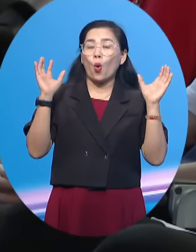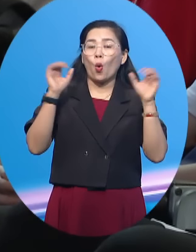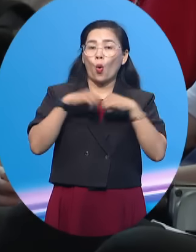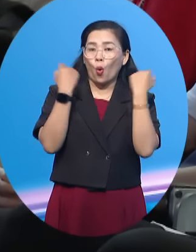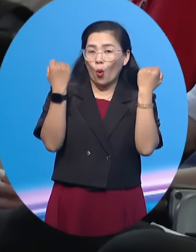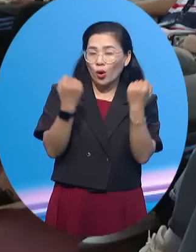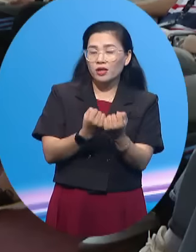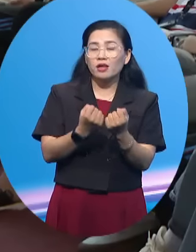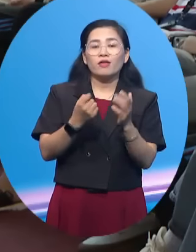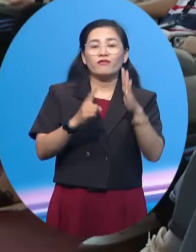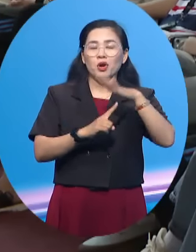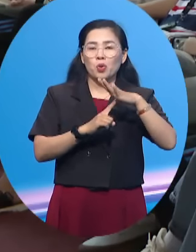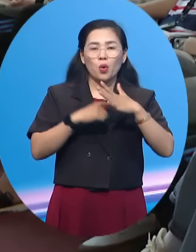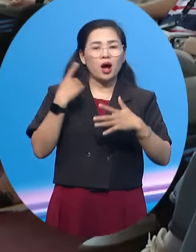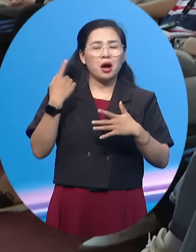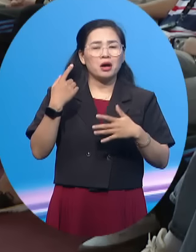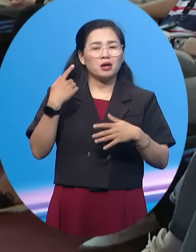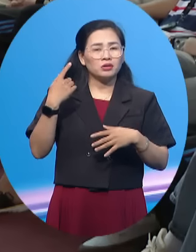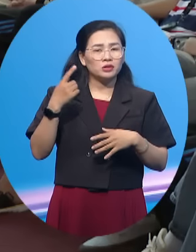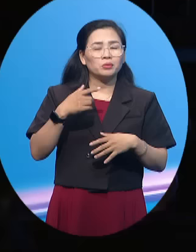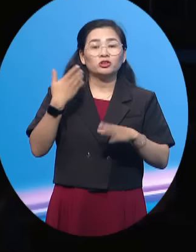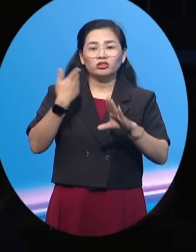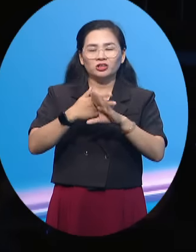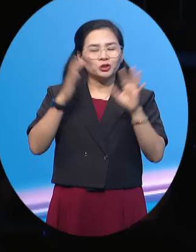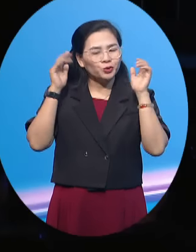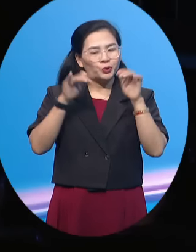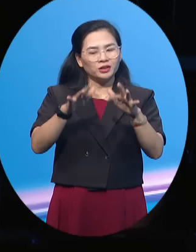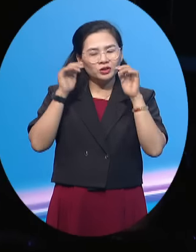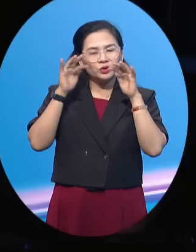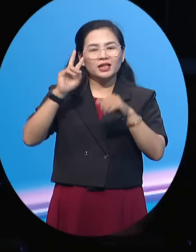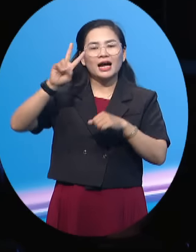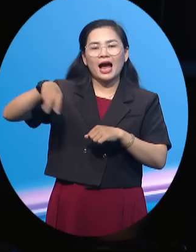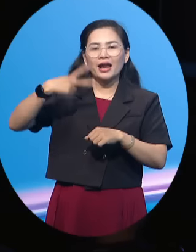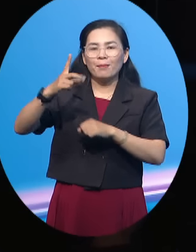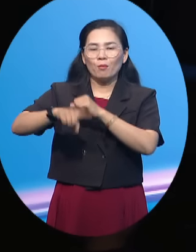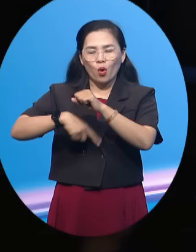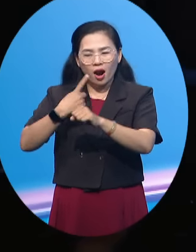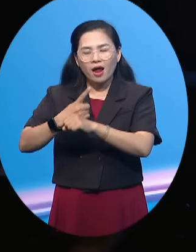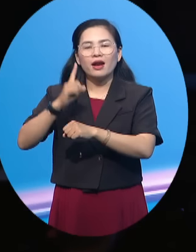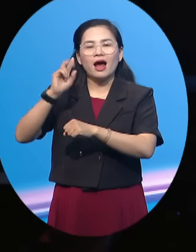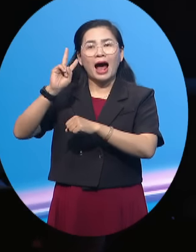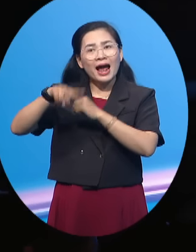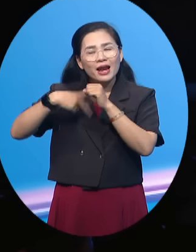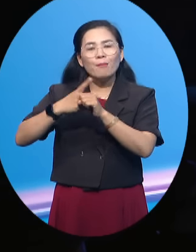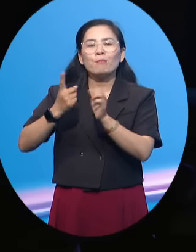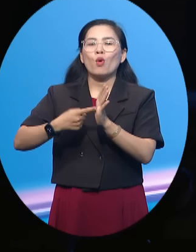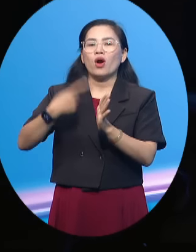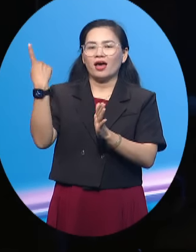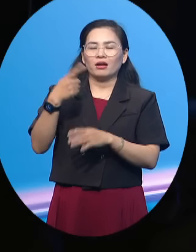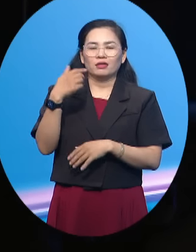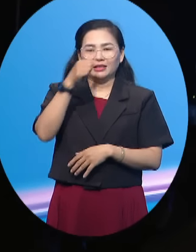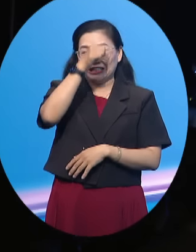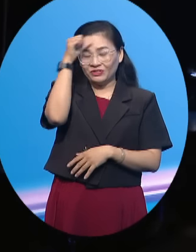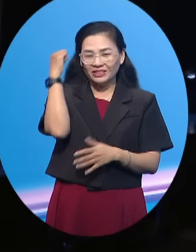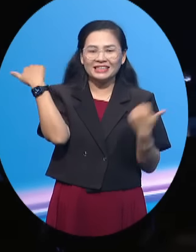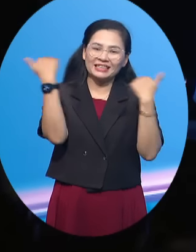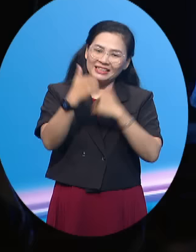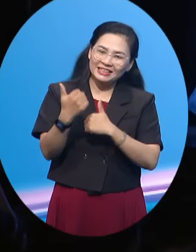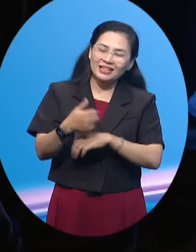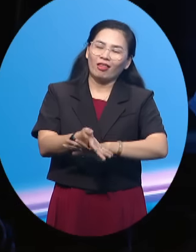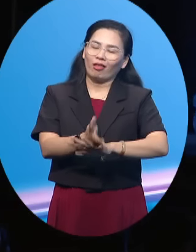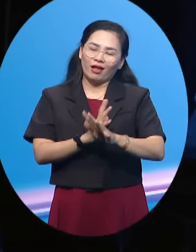Thắng là một trong những hoạt động tiêu biểu được nhà trường tổ chức định kỳ 2 năm một lần, mang đến cho các em sinh viên sân chơi bổ ích để thể